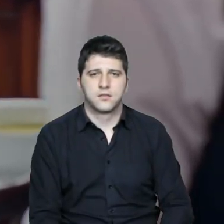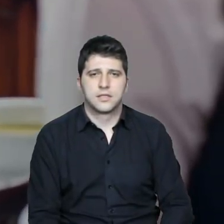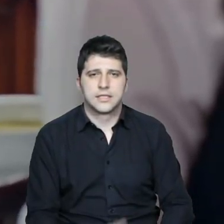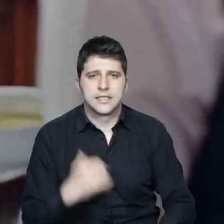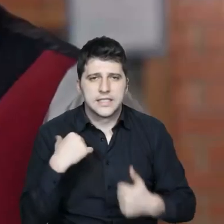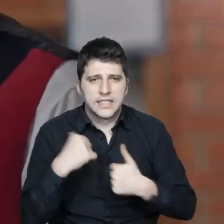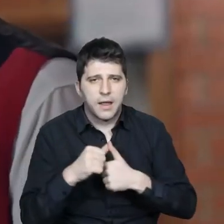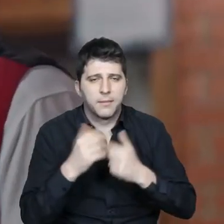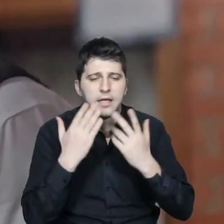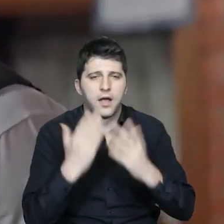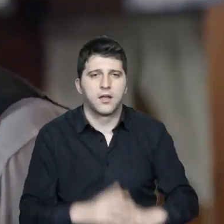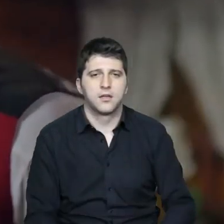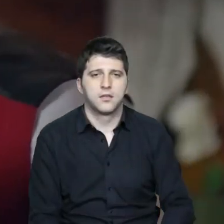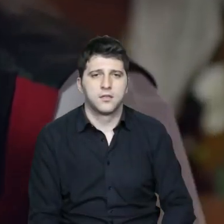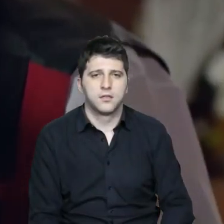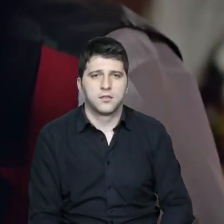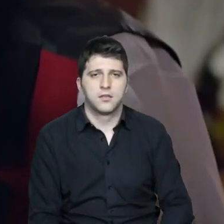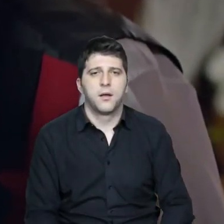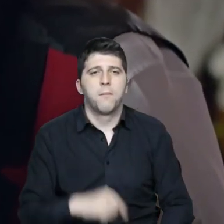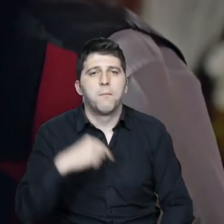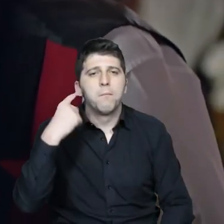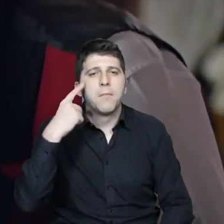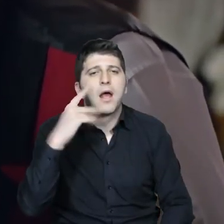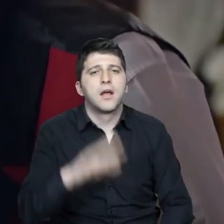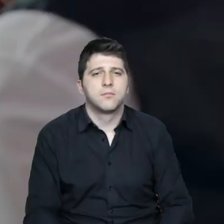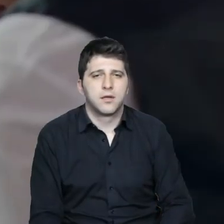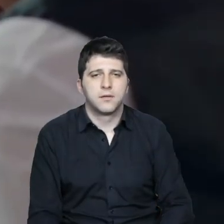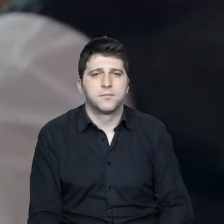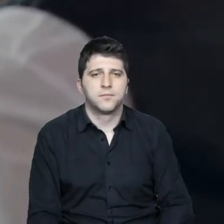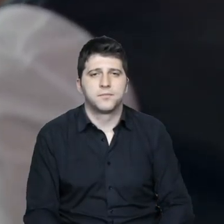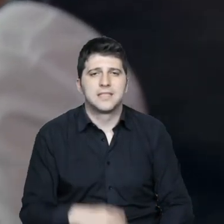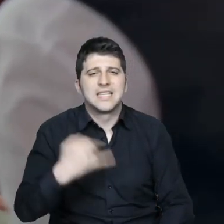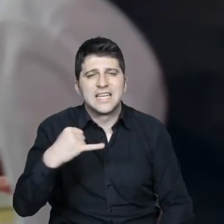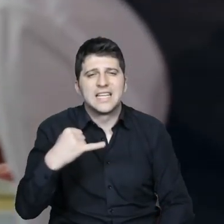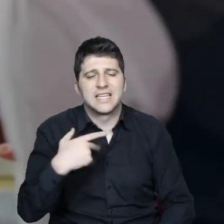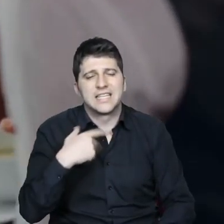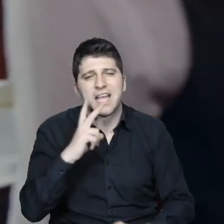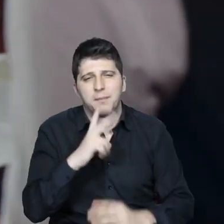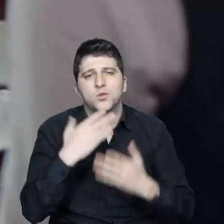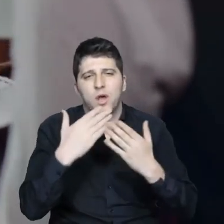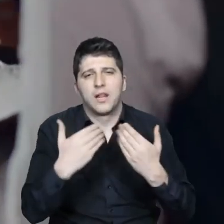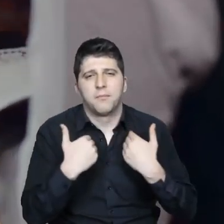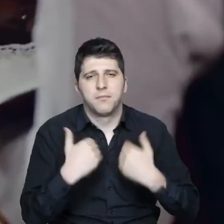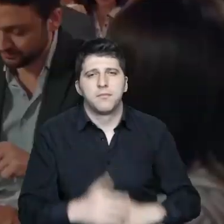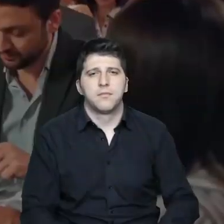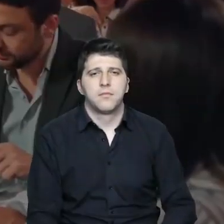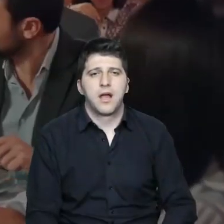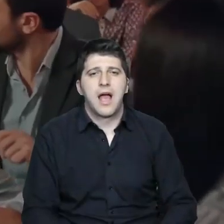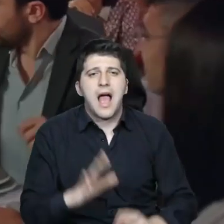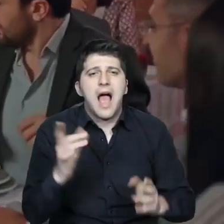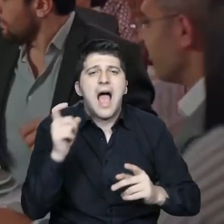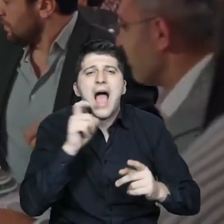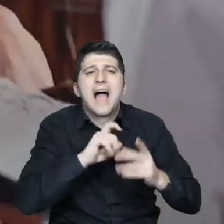Yine mi ya? Merak etme. Ilık doldurdum, yengeme söyleyeyim. Allah!